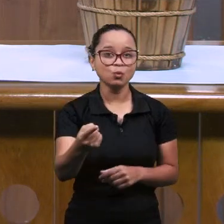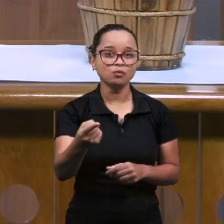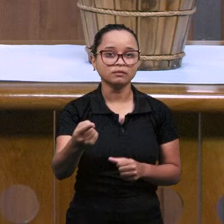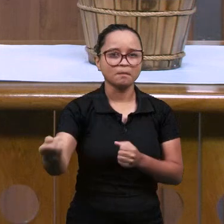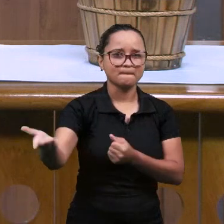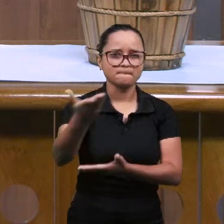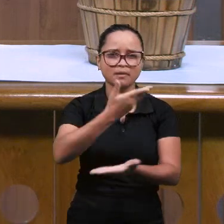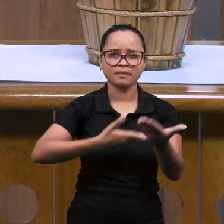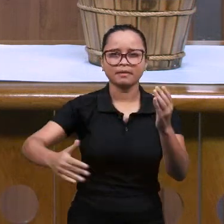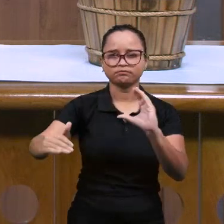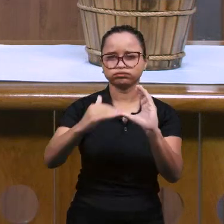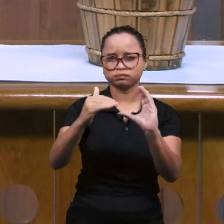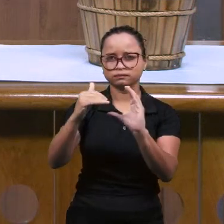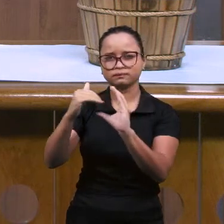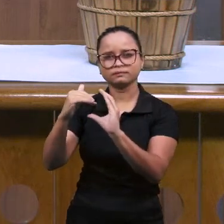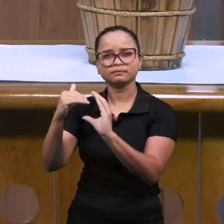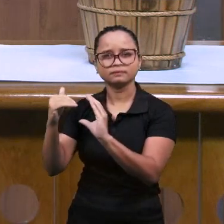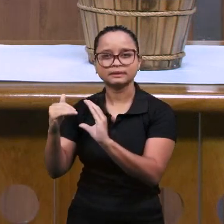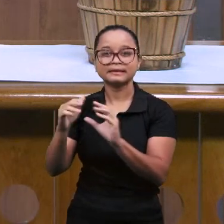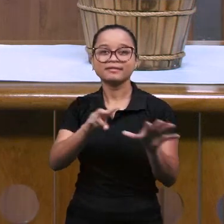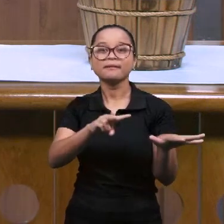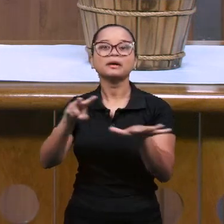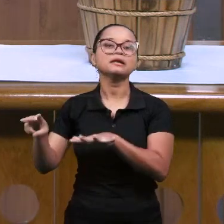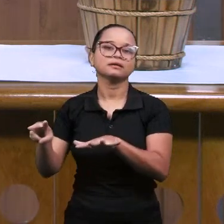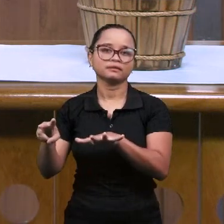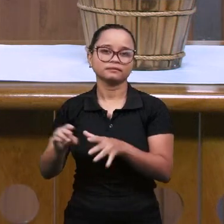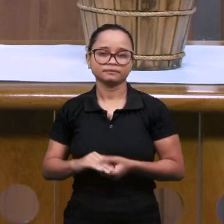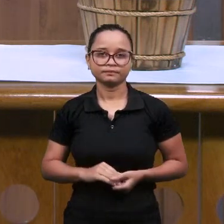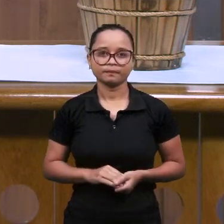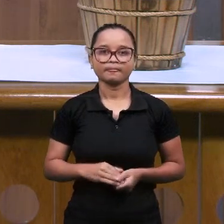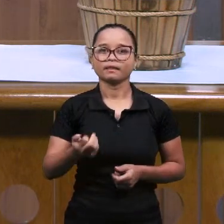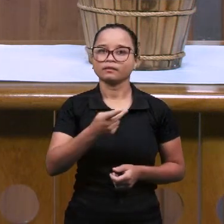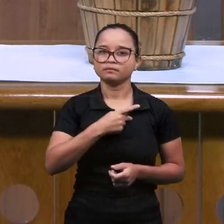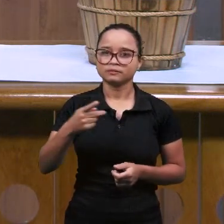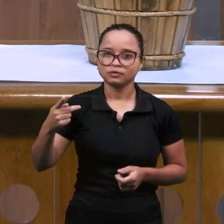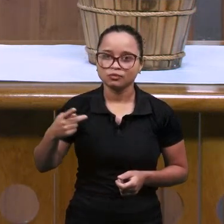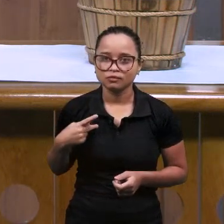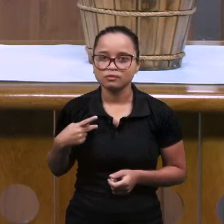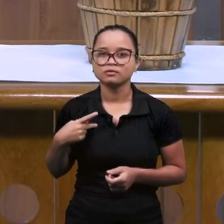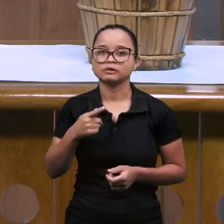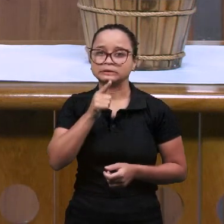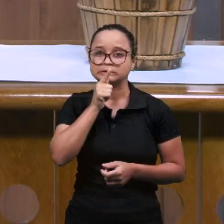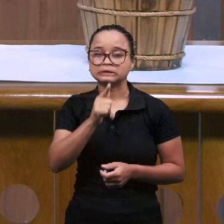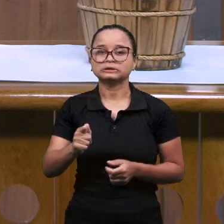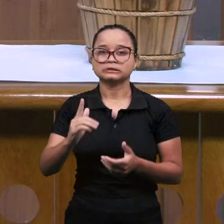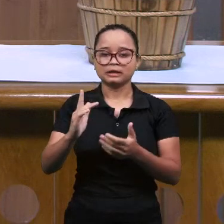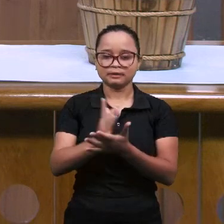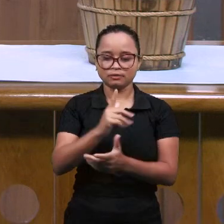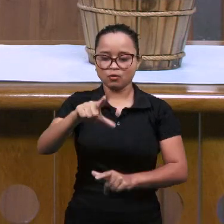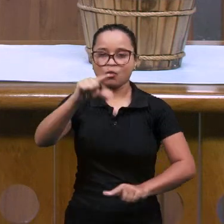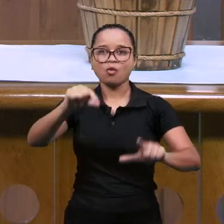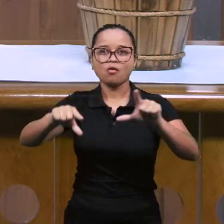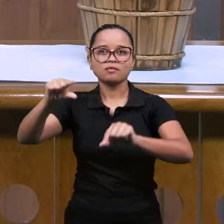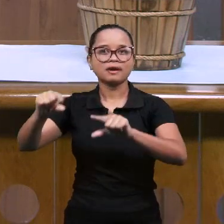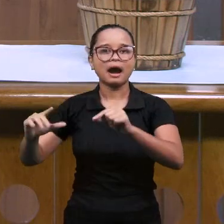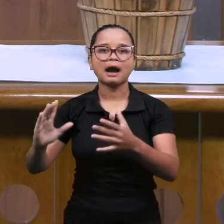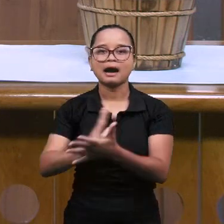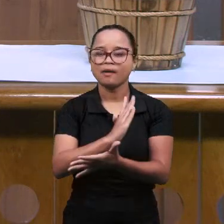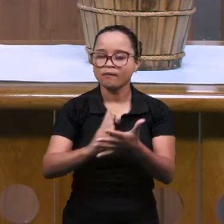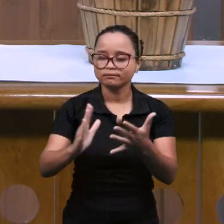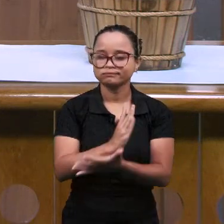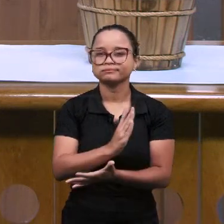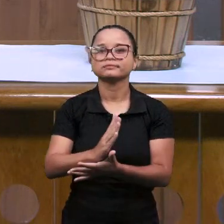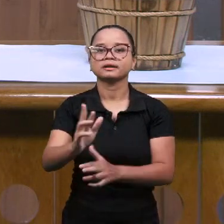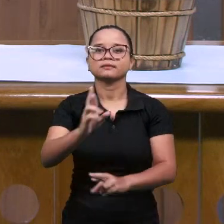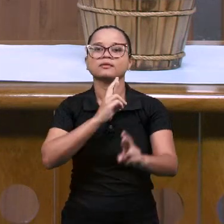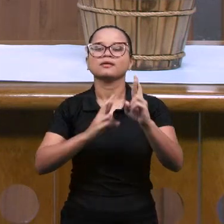70 000 participations par semaine. Le pasteur Jules sélectionne quelques réponses, même des enfants, des adolescents, des frères